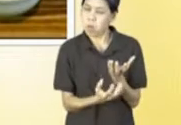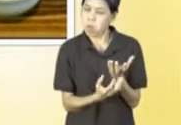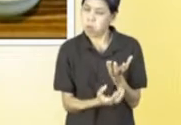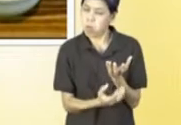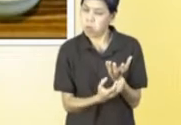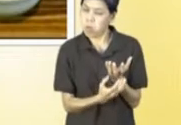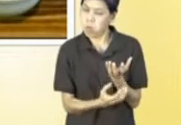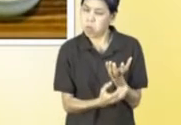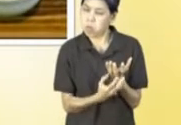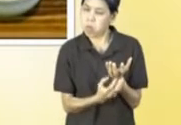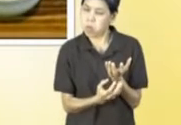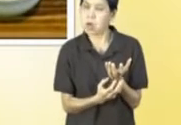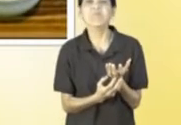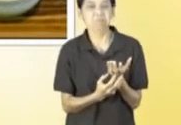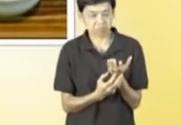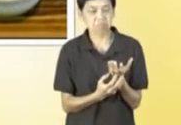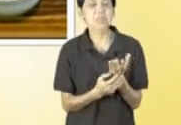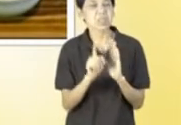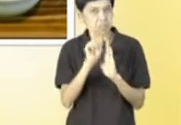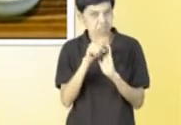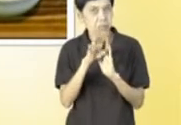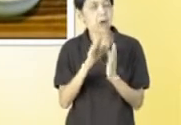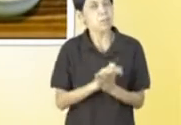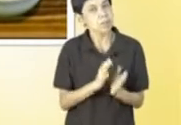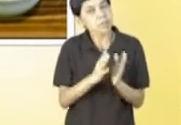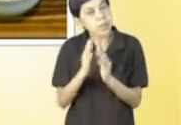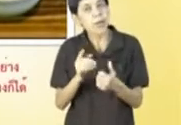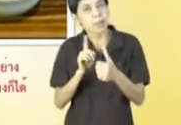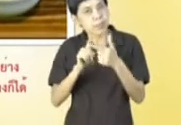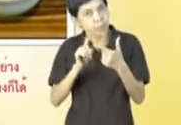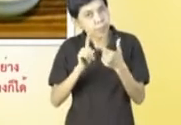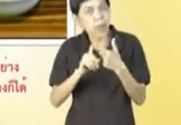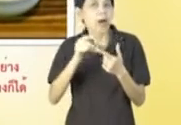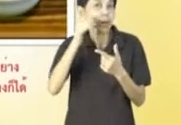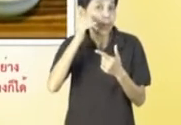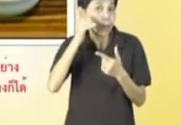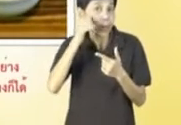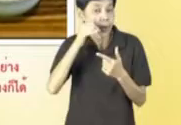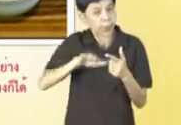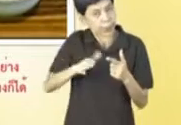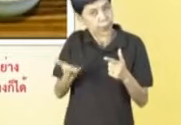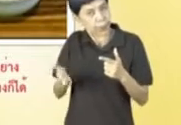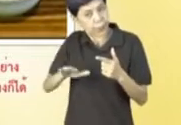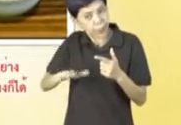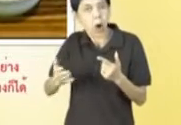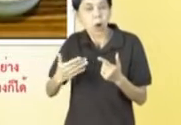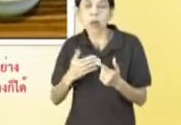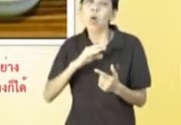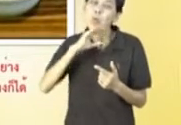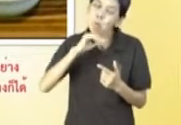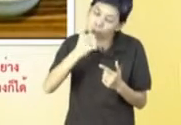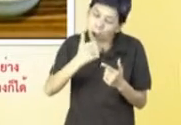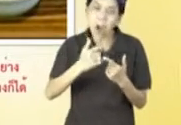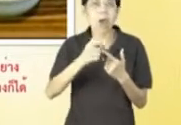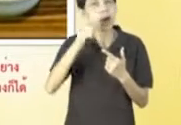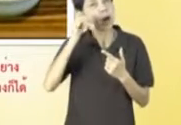ฮะ ต้มให้นิ่ม ครับผม ค่ะ ครับ ต่อไปคือเนื้อย่าง เนื้อย่างนะฮะเราจะไม่ใช้เนื้อย่างก็ได้จะเป็นหมูย่างก็ได้